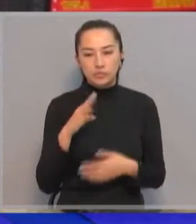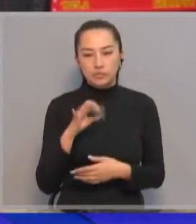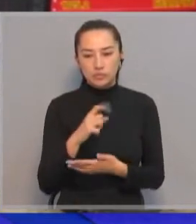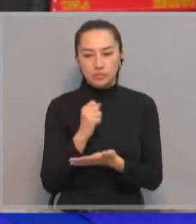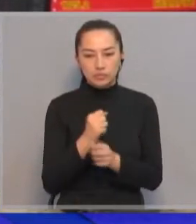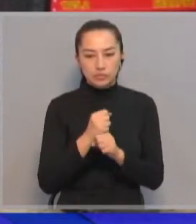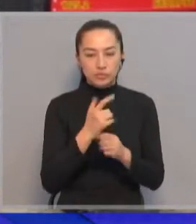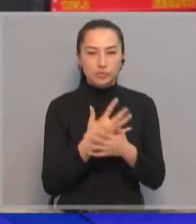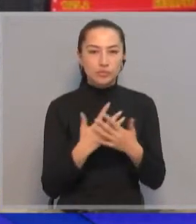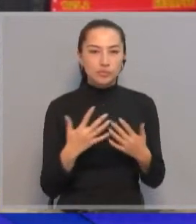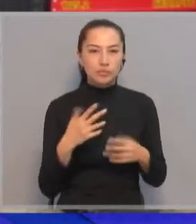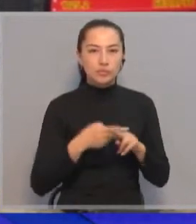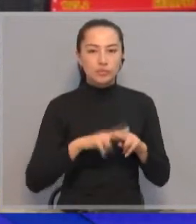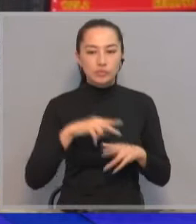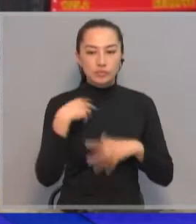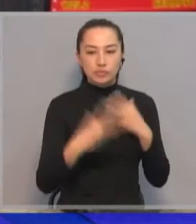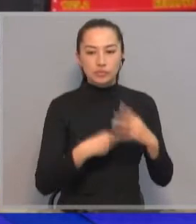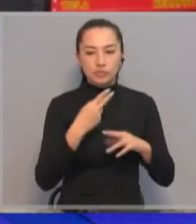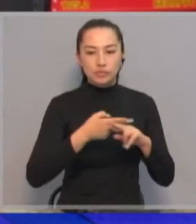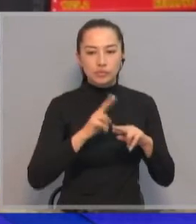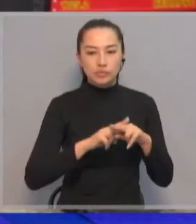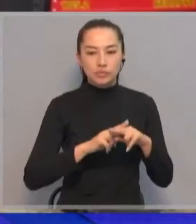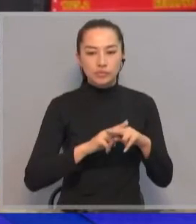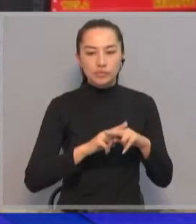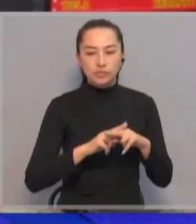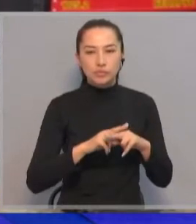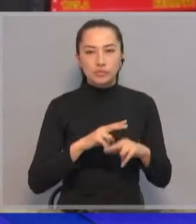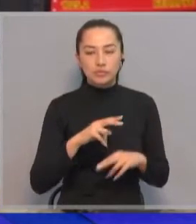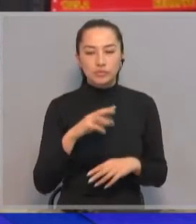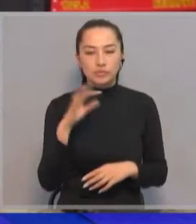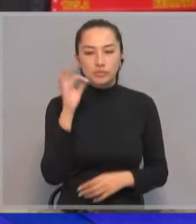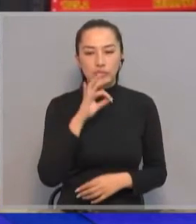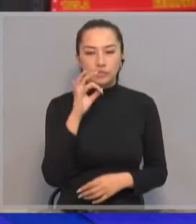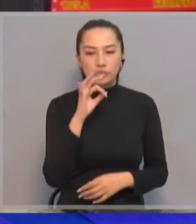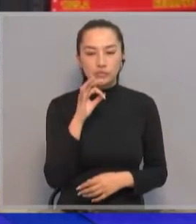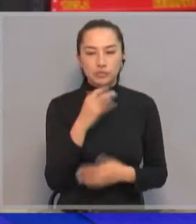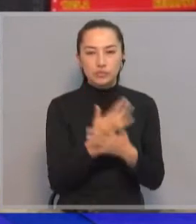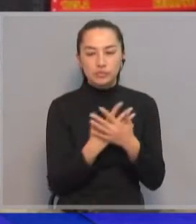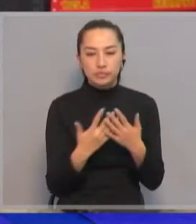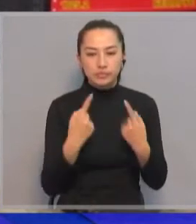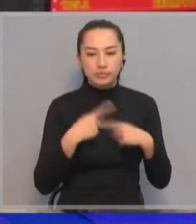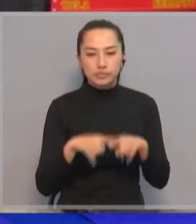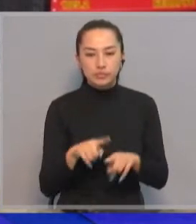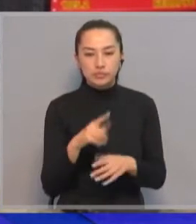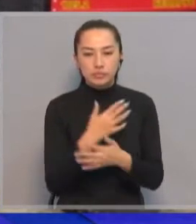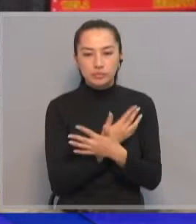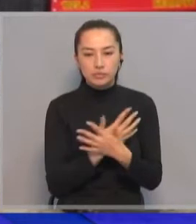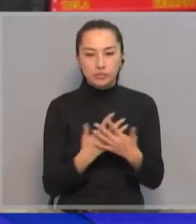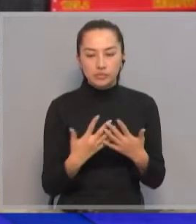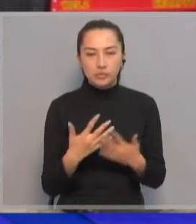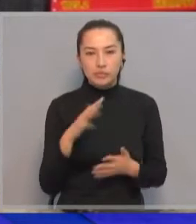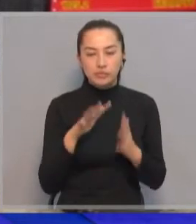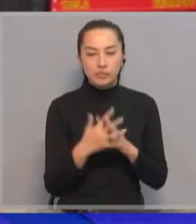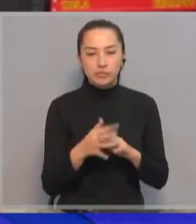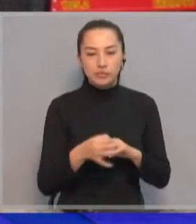бойынша. Яғни әлемдік деңгейдегі құралғы жабдықтардың барлығы осы